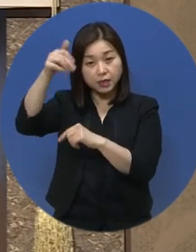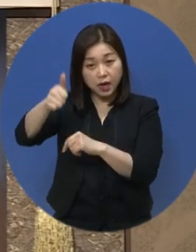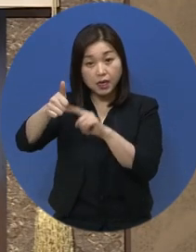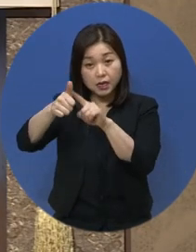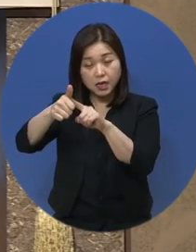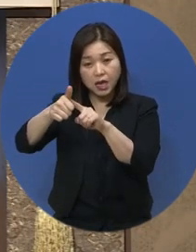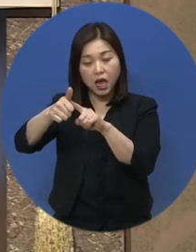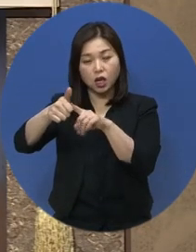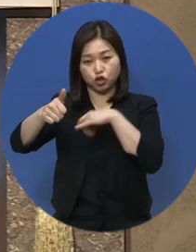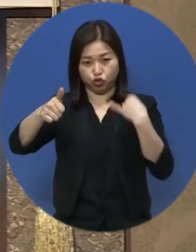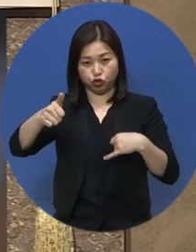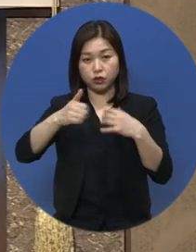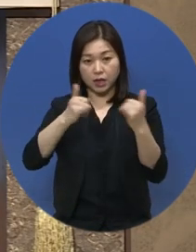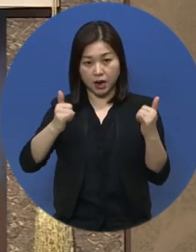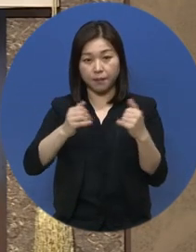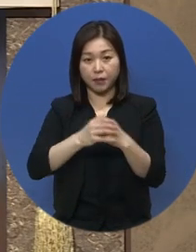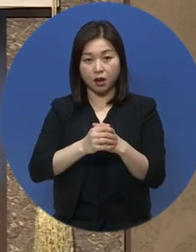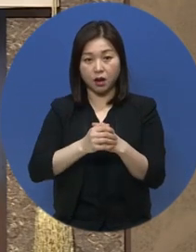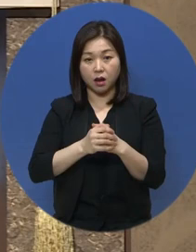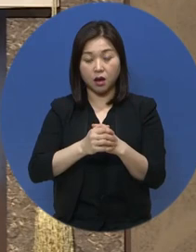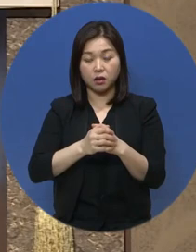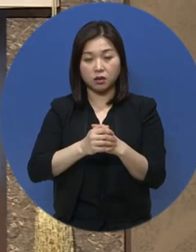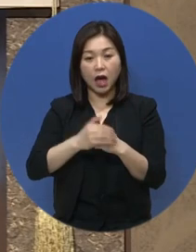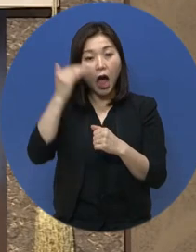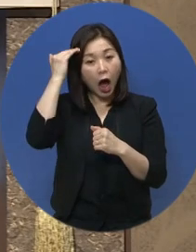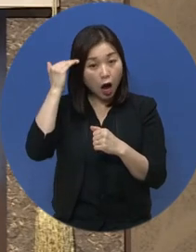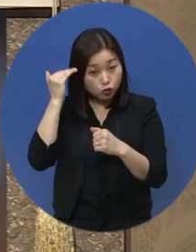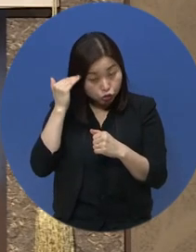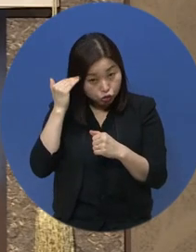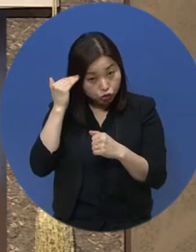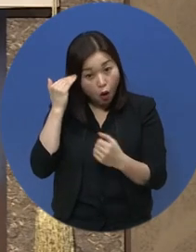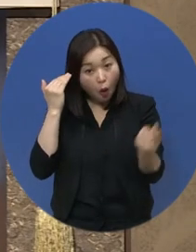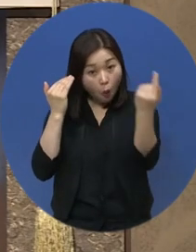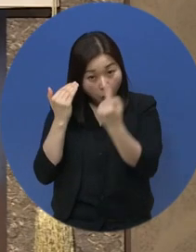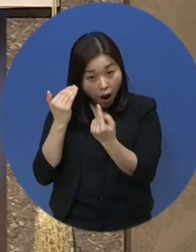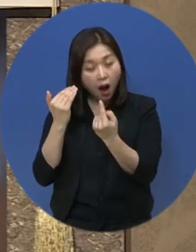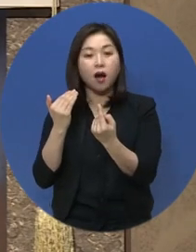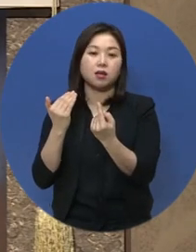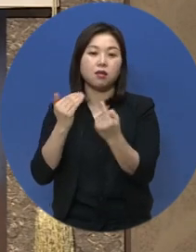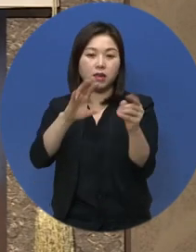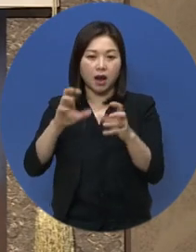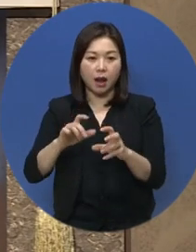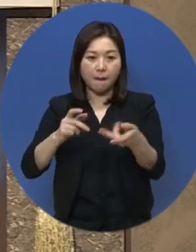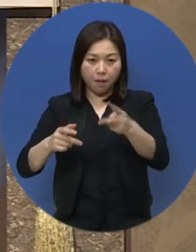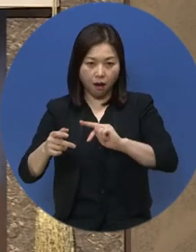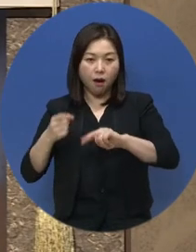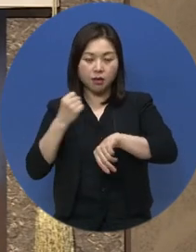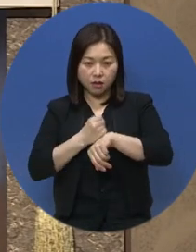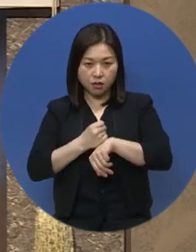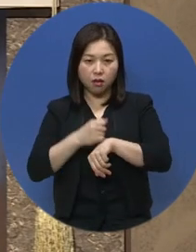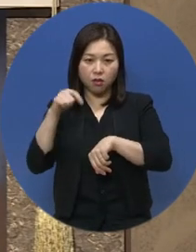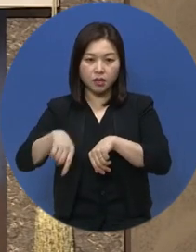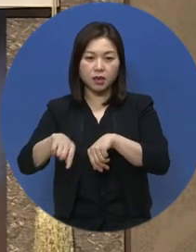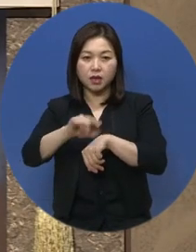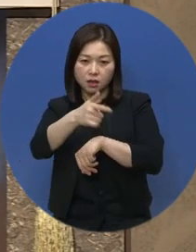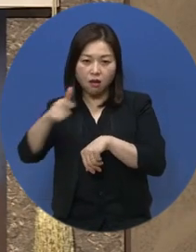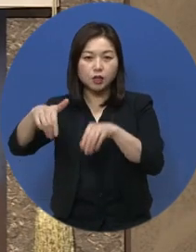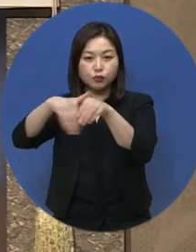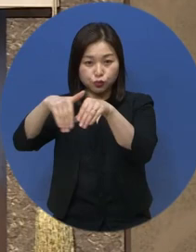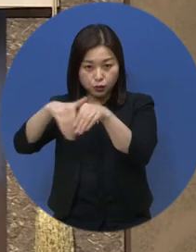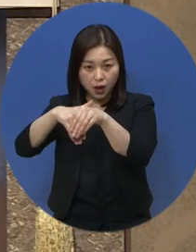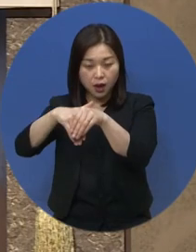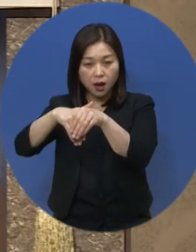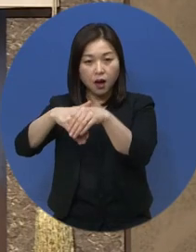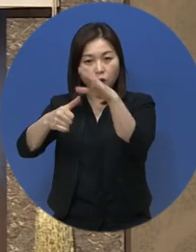중국 한족이신데 한국으로 귀화를 해서 네. 센터를 운영하고 계신데 다문화 아이들이 많이 거기를 이용을 하고 있어요. 아. 누구보다 다